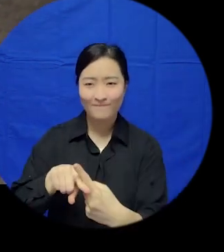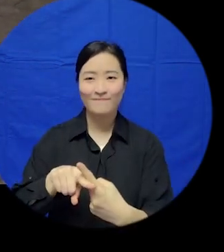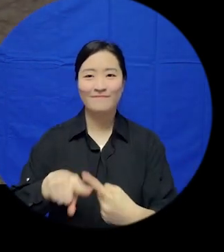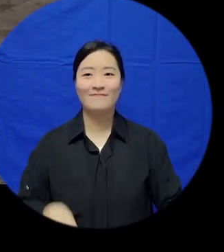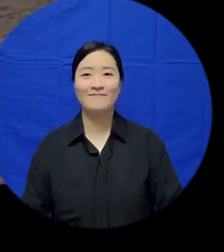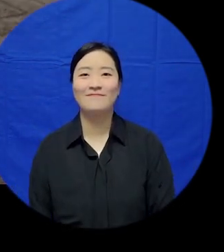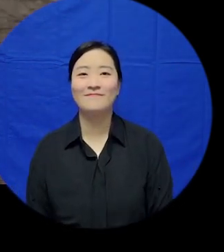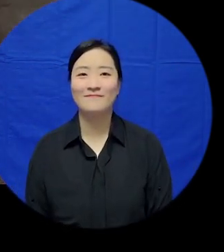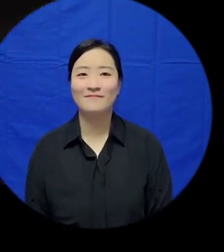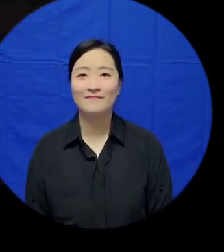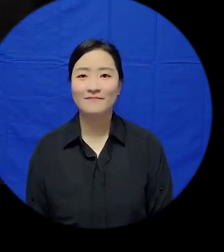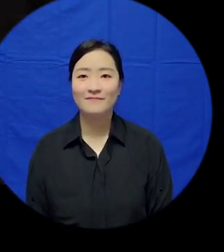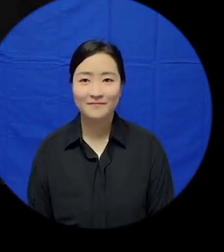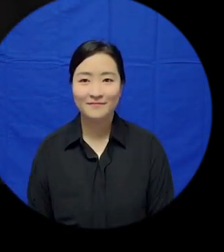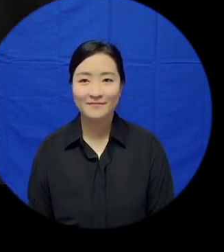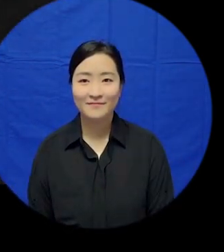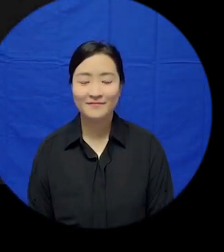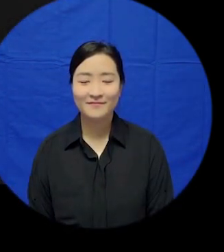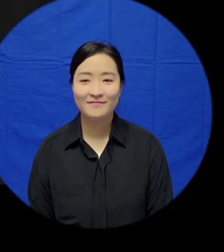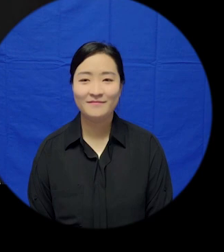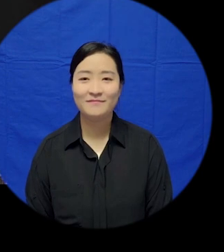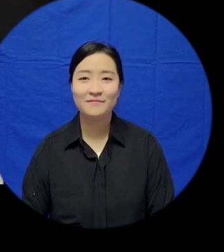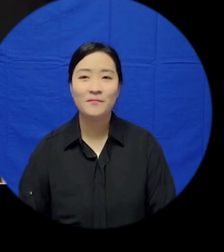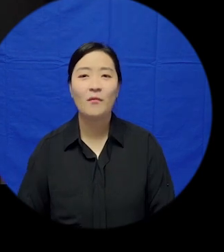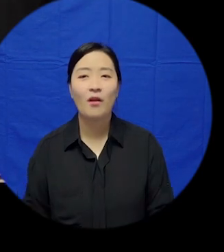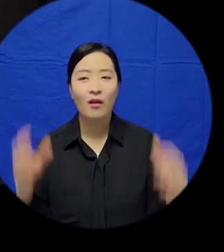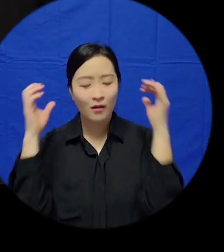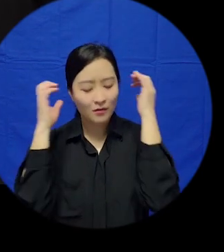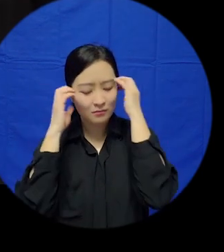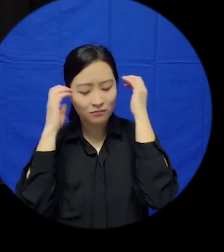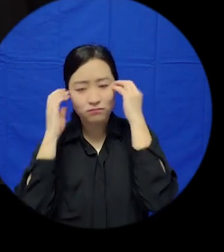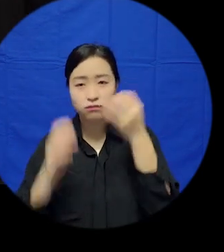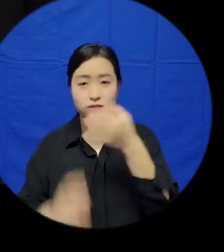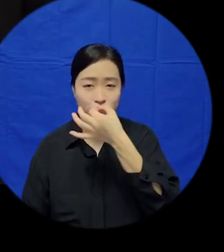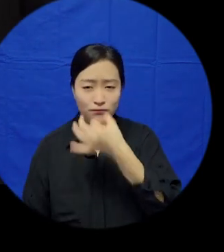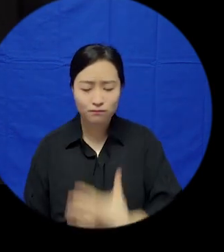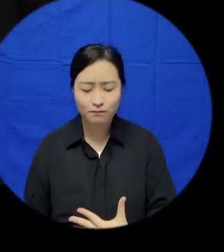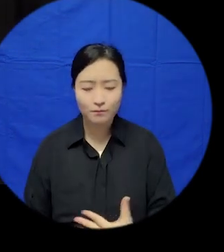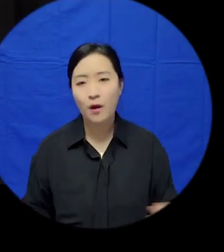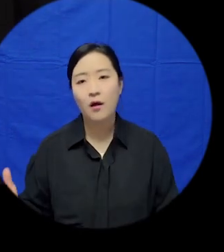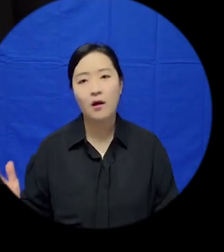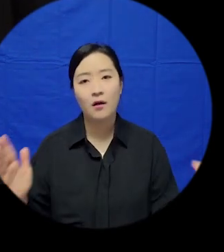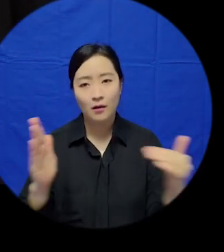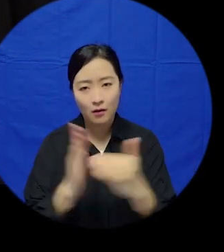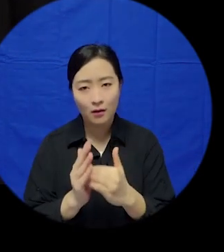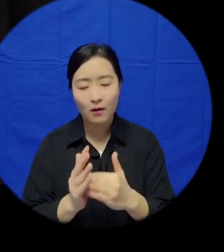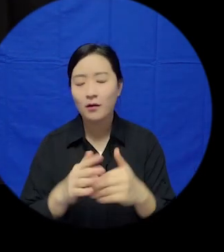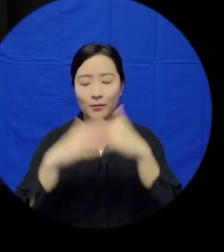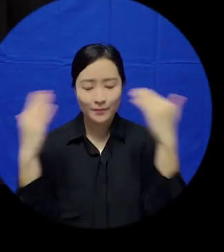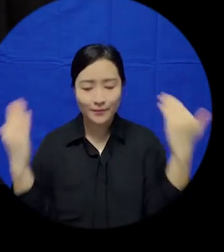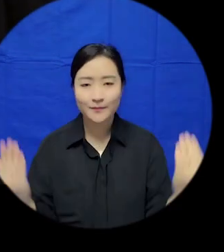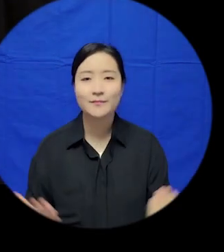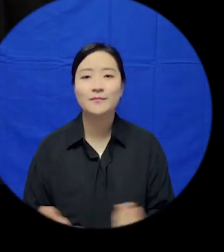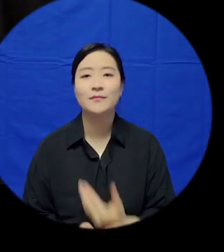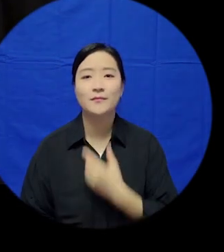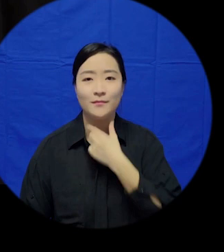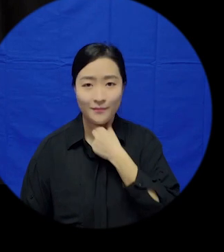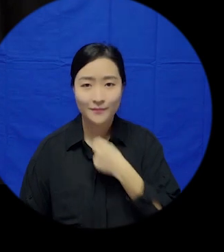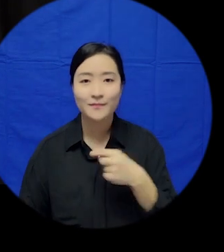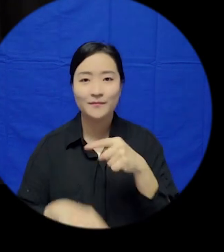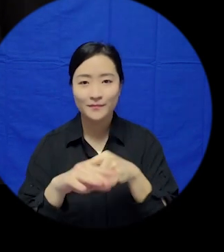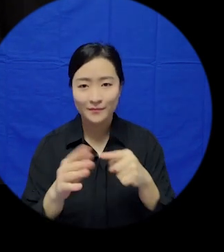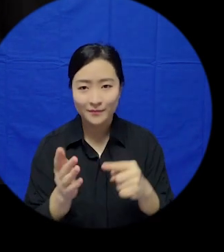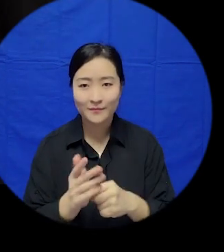불안과 역정을 딛고 모두의 염원과 노력으로 시작된 신한은 현재